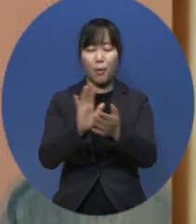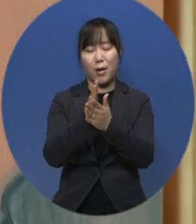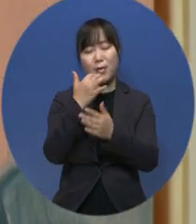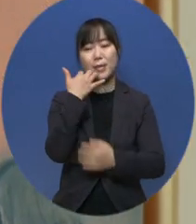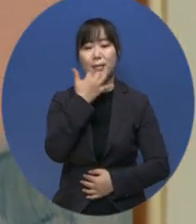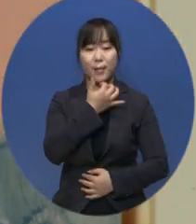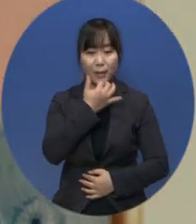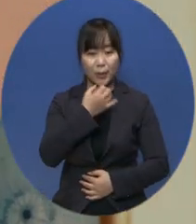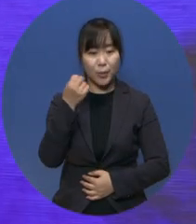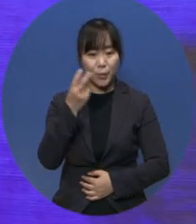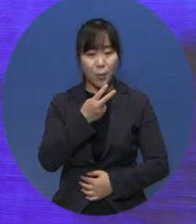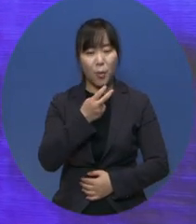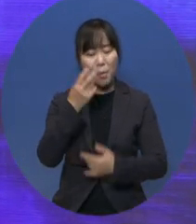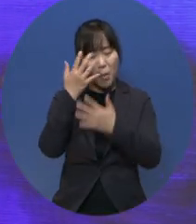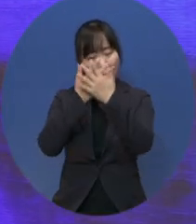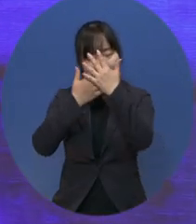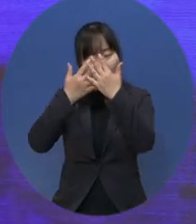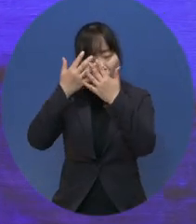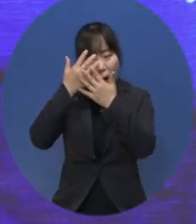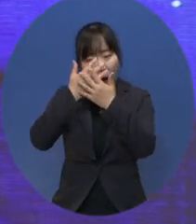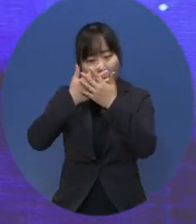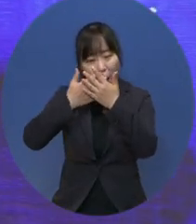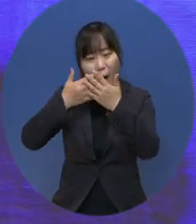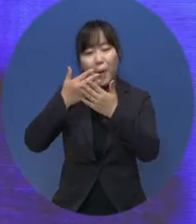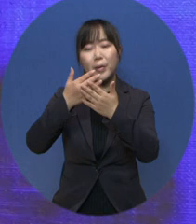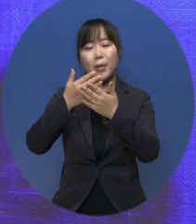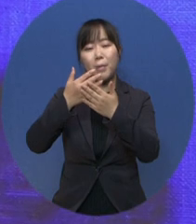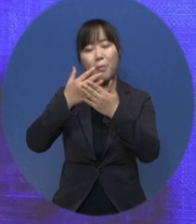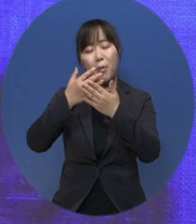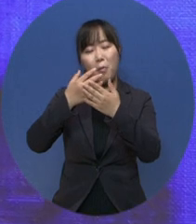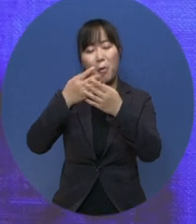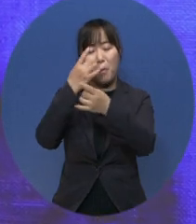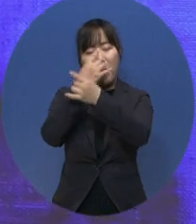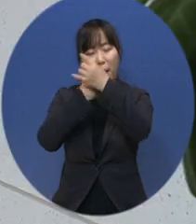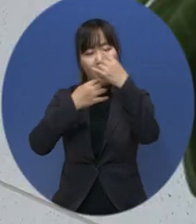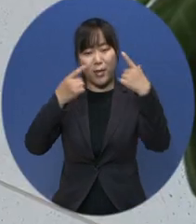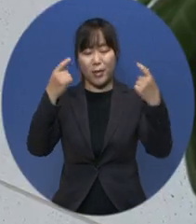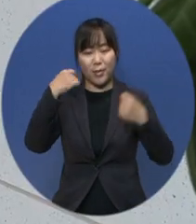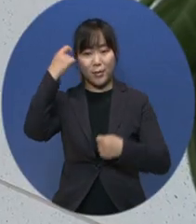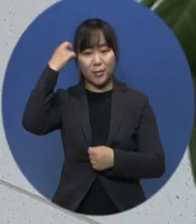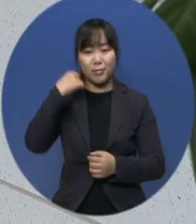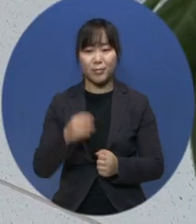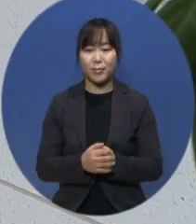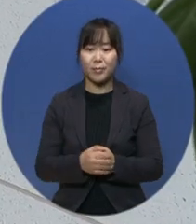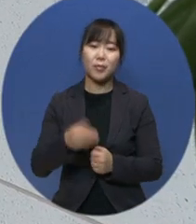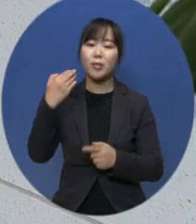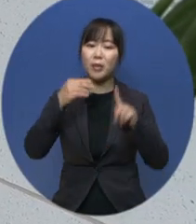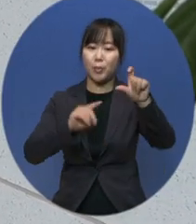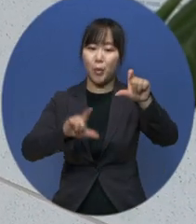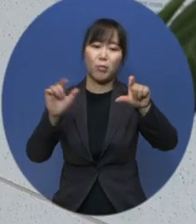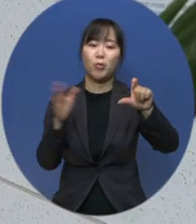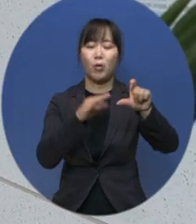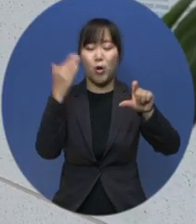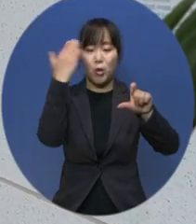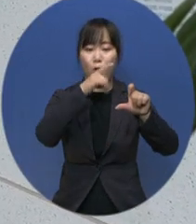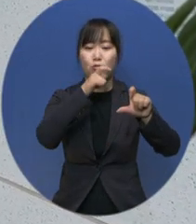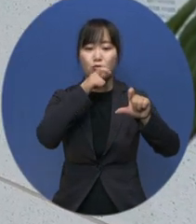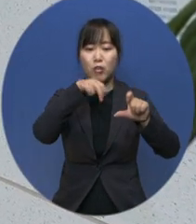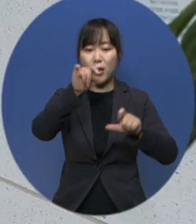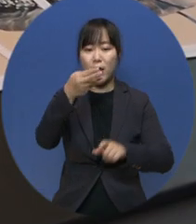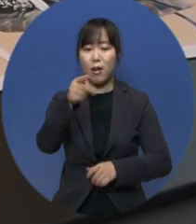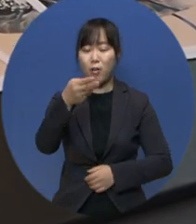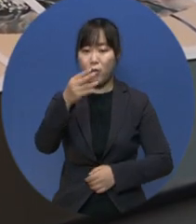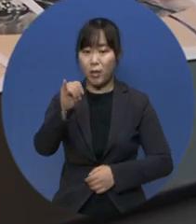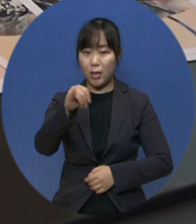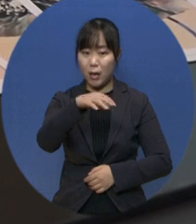화려한 색채와 모호한 경계가 몽환적인 느낌을 줍니다. 지난 15일부터 여수 갤러리